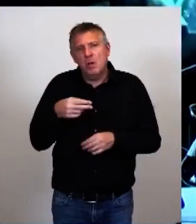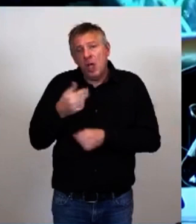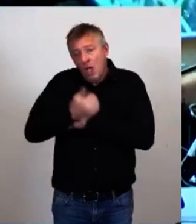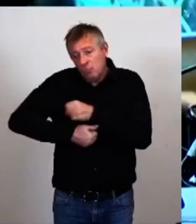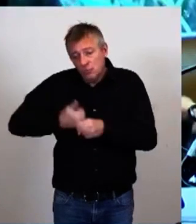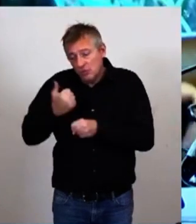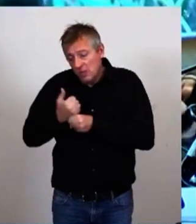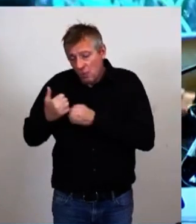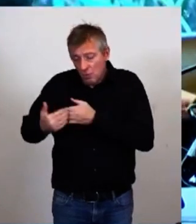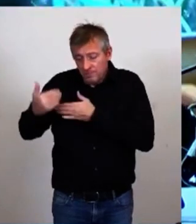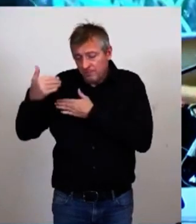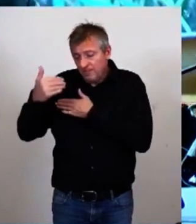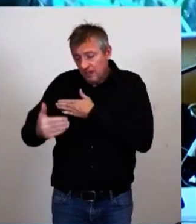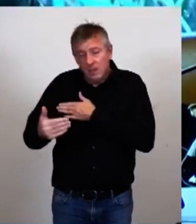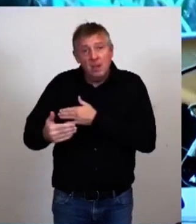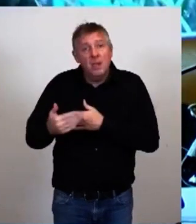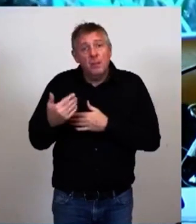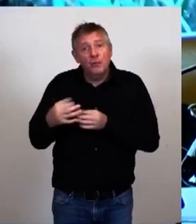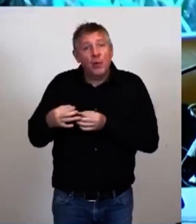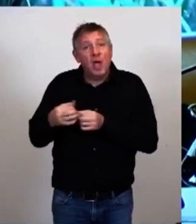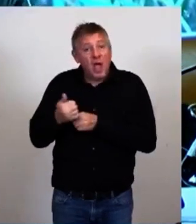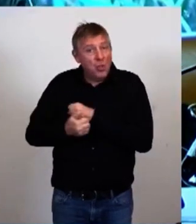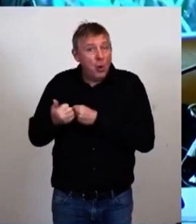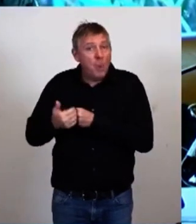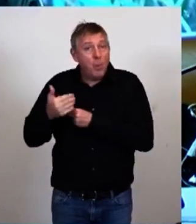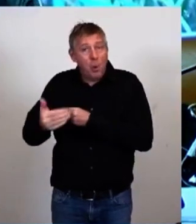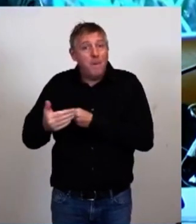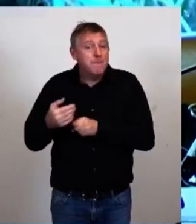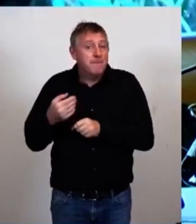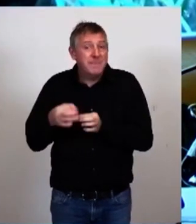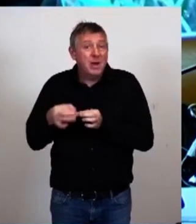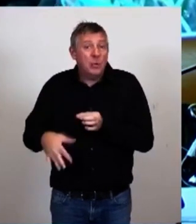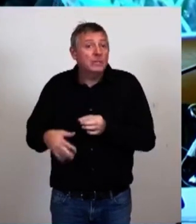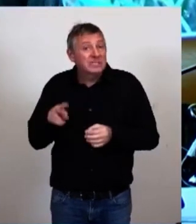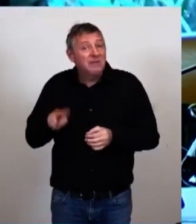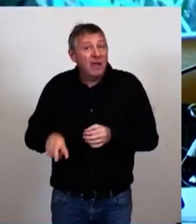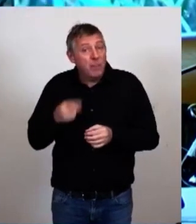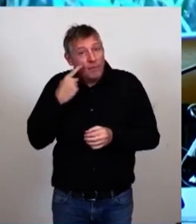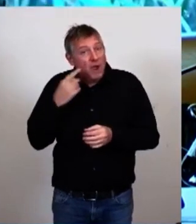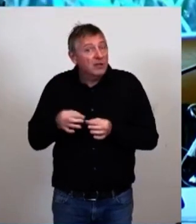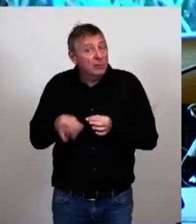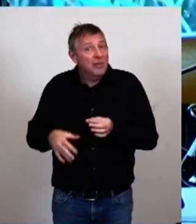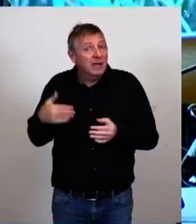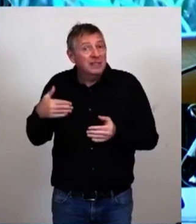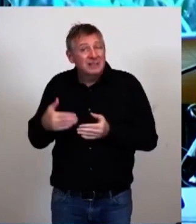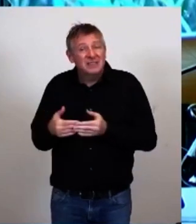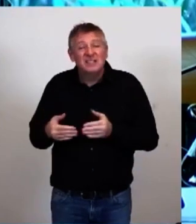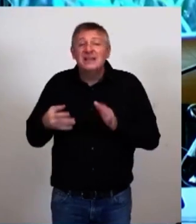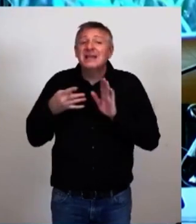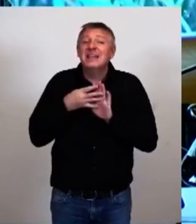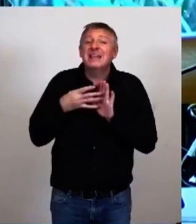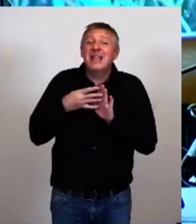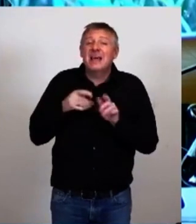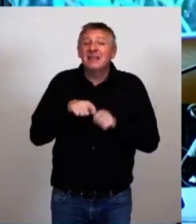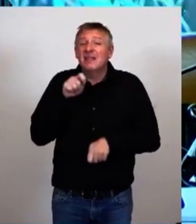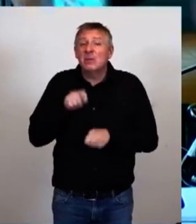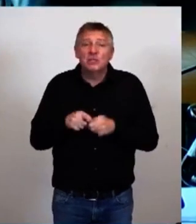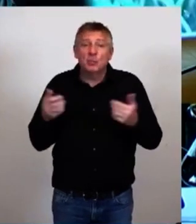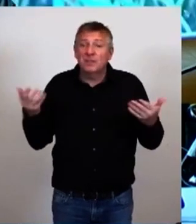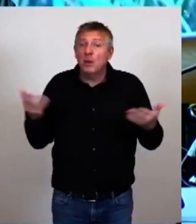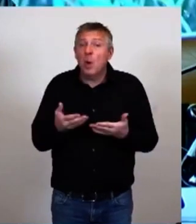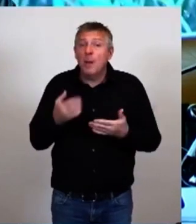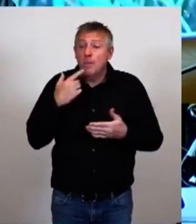et c'est en effet nécessaire. Pouvez-vous ou pourriez-vous nous dire les critères d'évaluation?